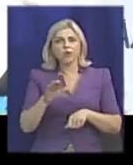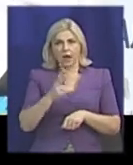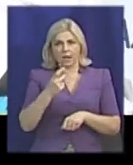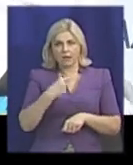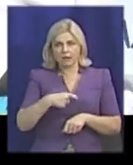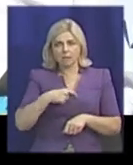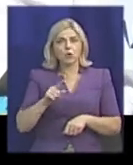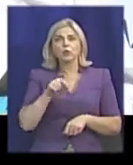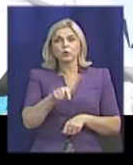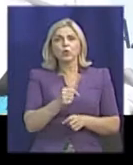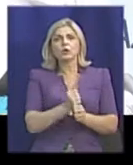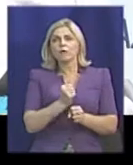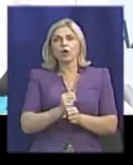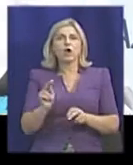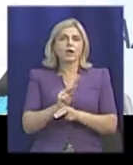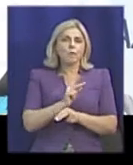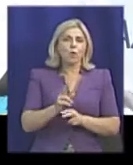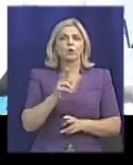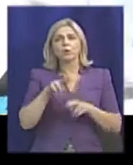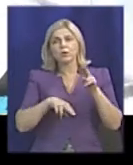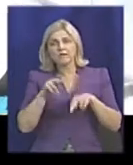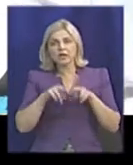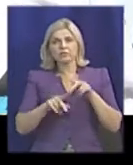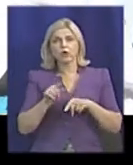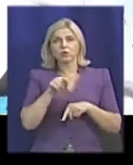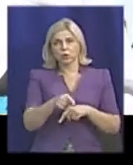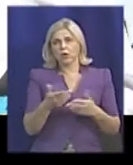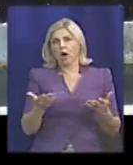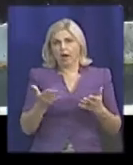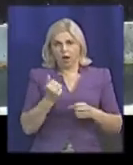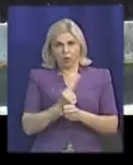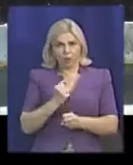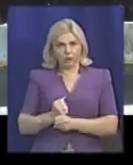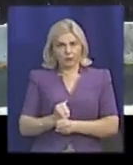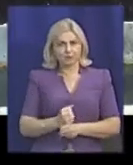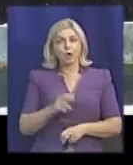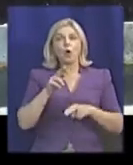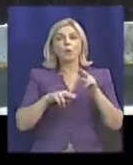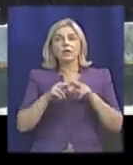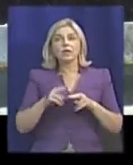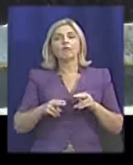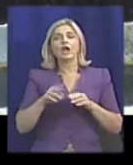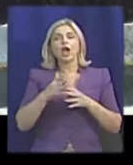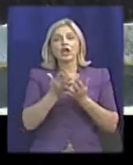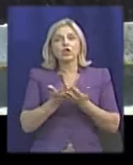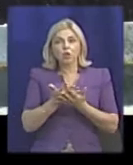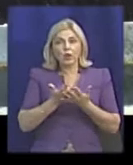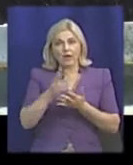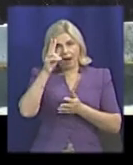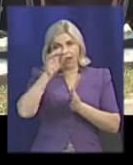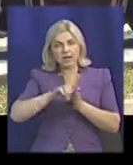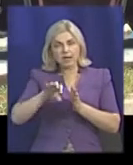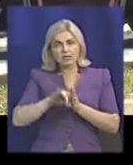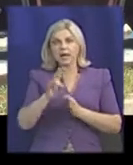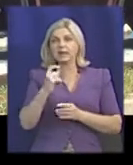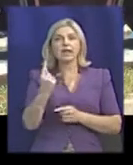тут відбувається якесь будівництво, що тут відбуваються якісь роботи. Будівля каналізаційних решіток – не єдиний об'єкт на